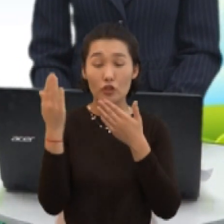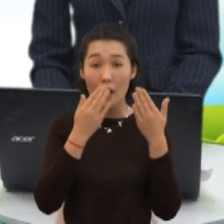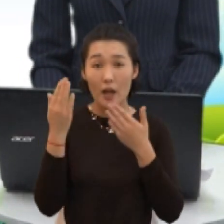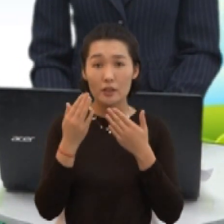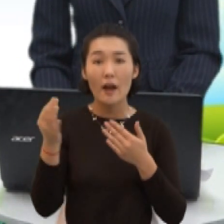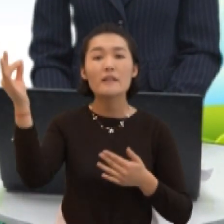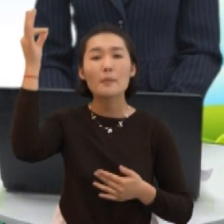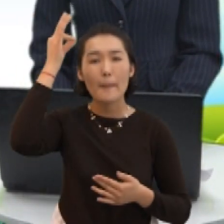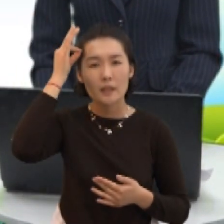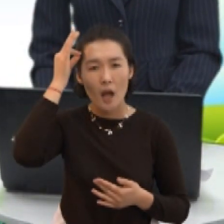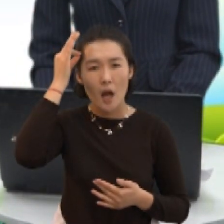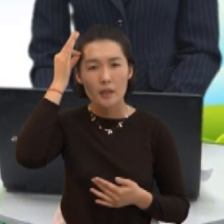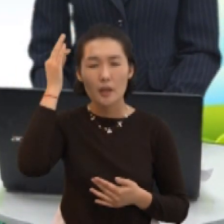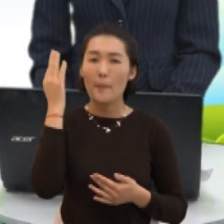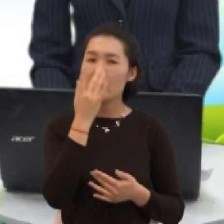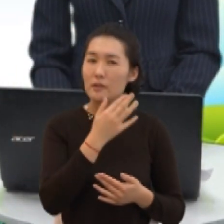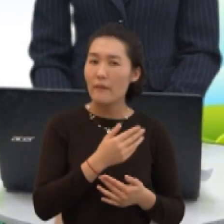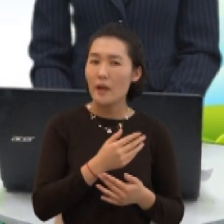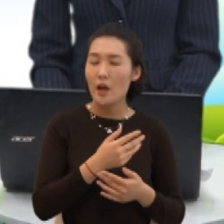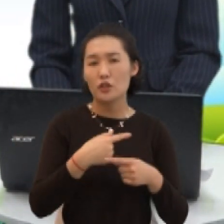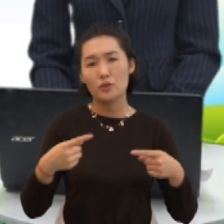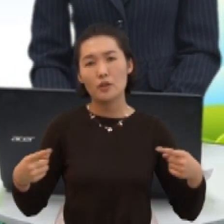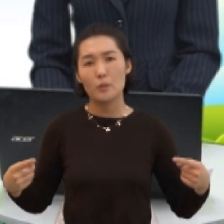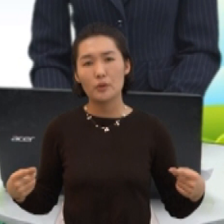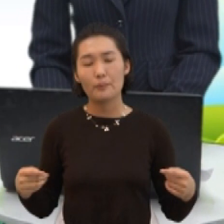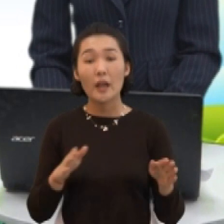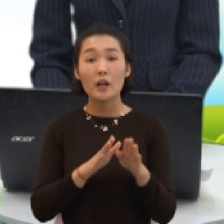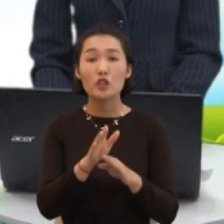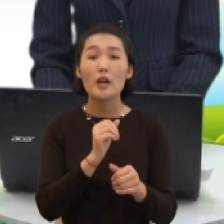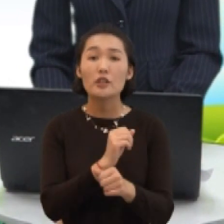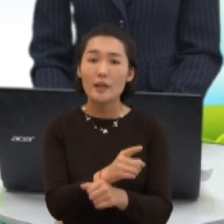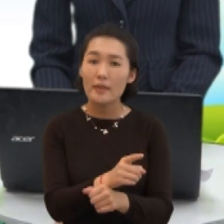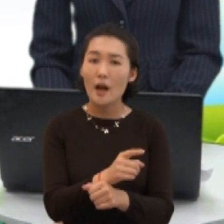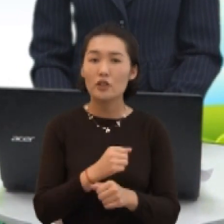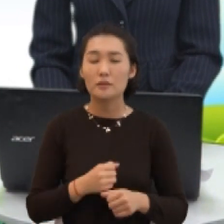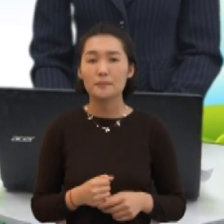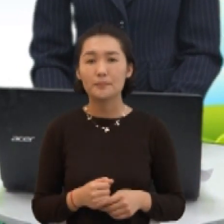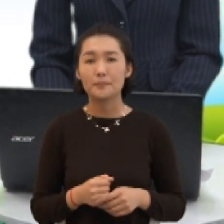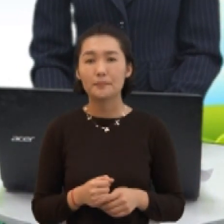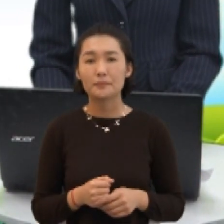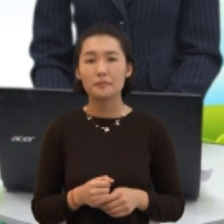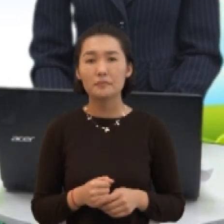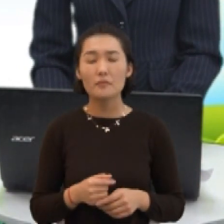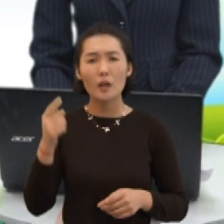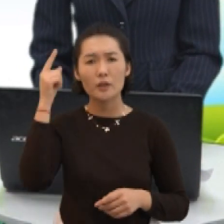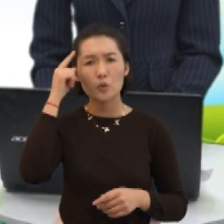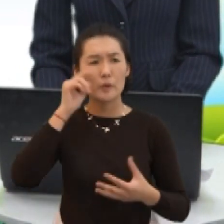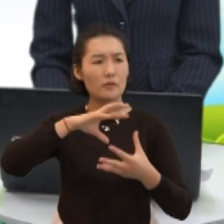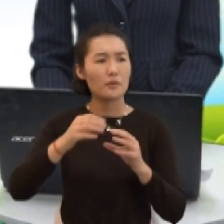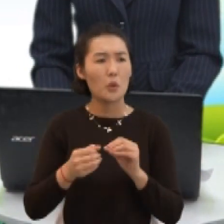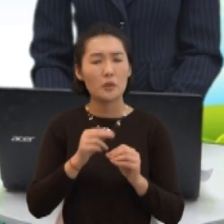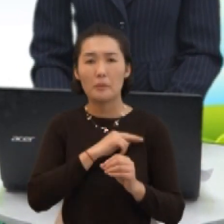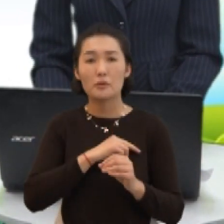читаете, вспоминаете, представляете что-нибудь, решаете задания. Кажется, что все это происходит как бы